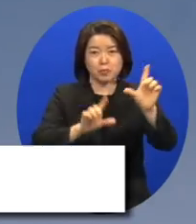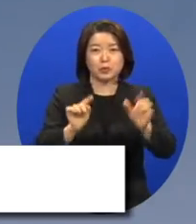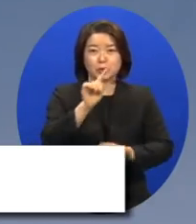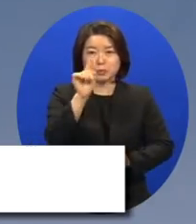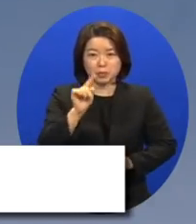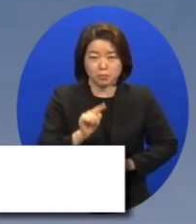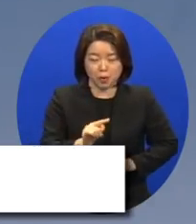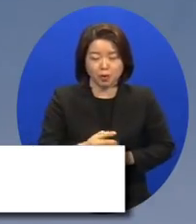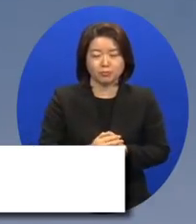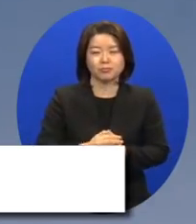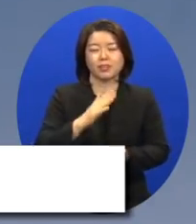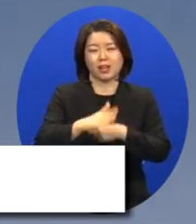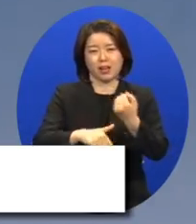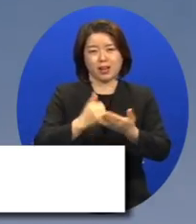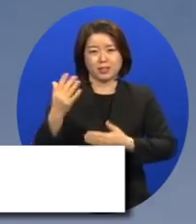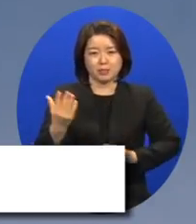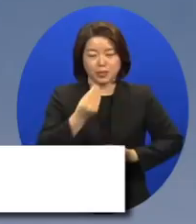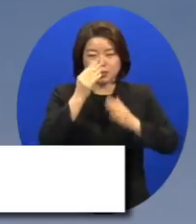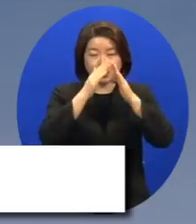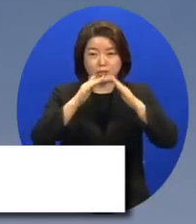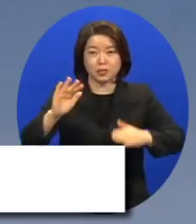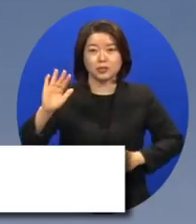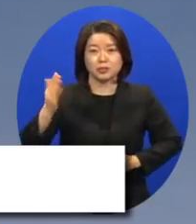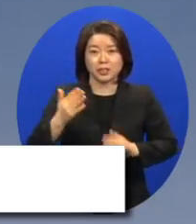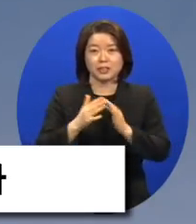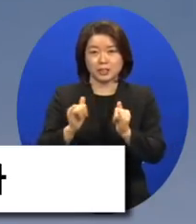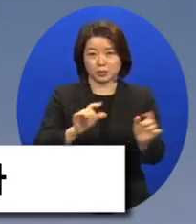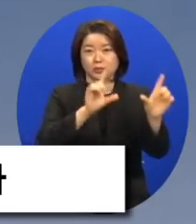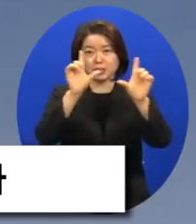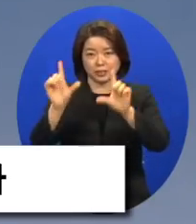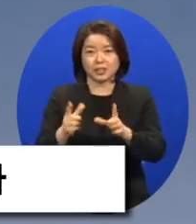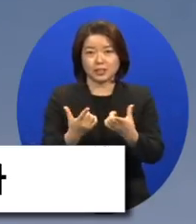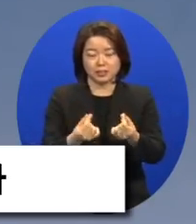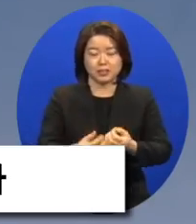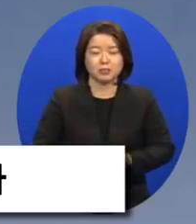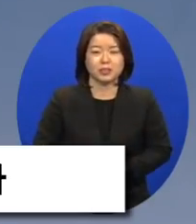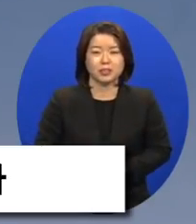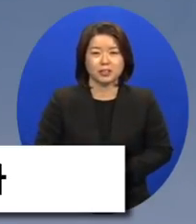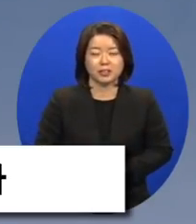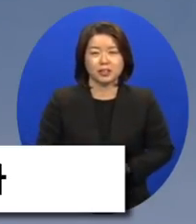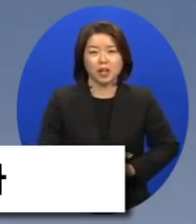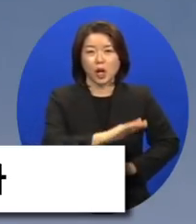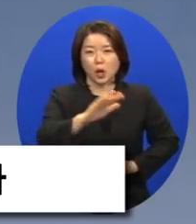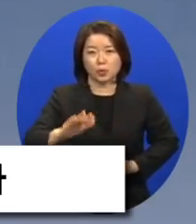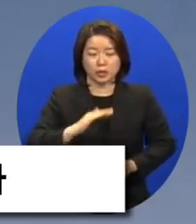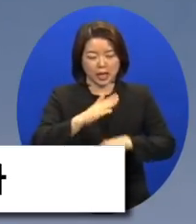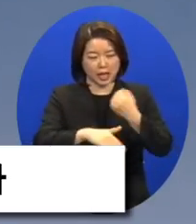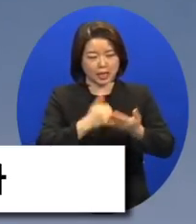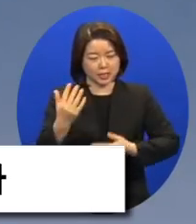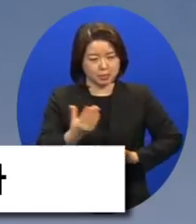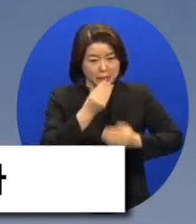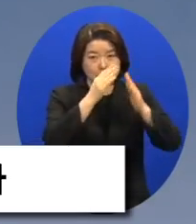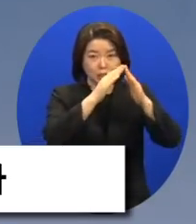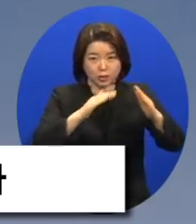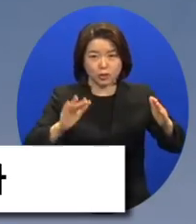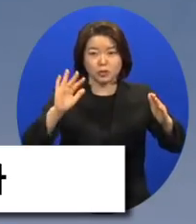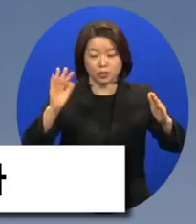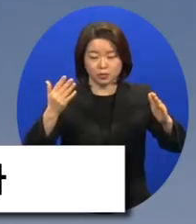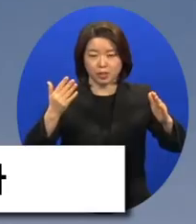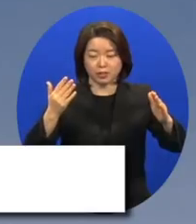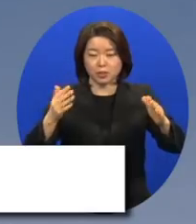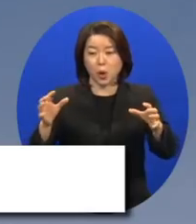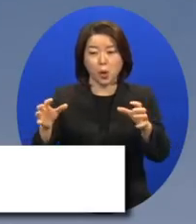성전 된 자로서 살아가는 겁니다 우리가 하나님의 성전 되어서 모이자 하는건